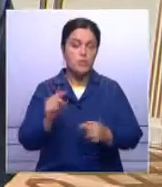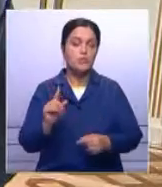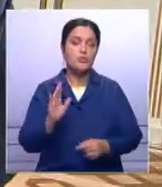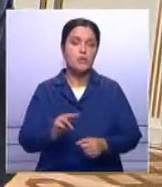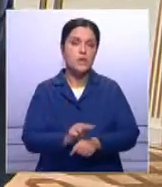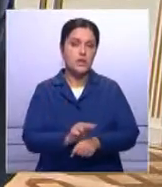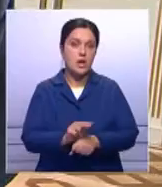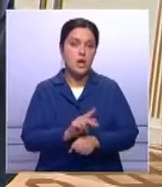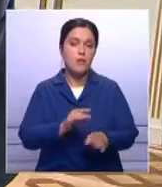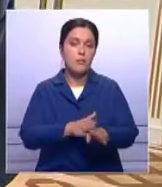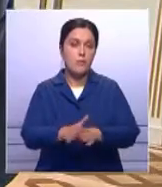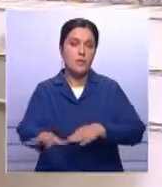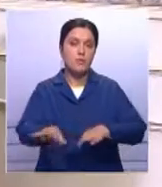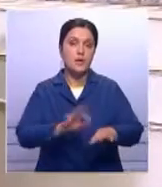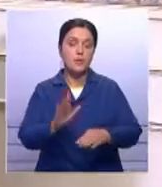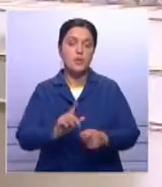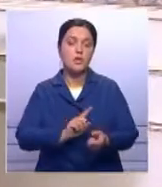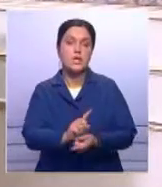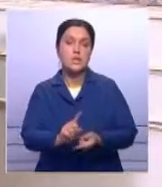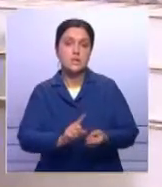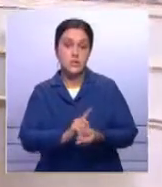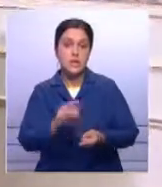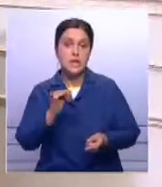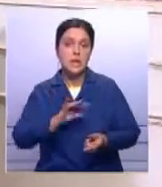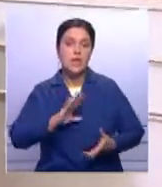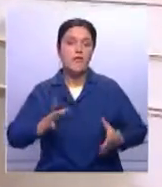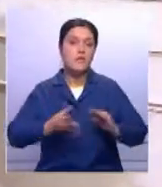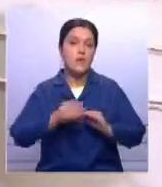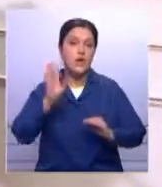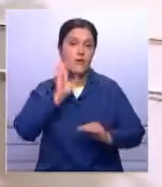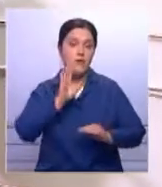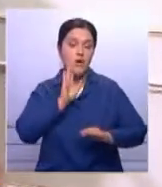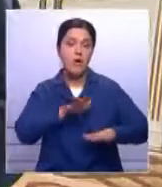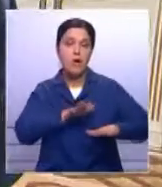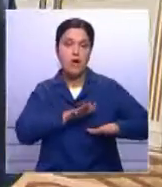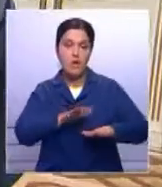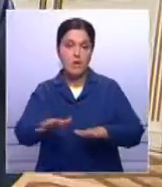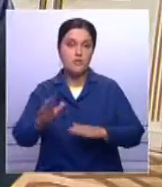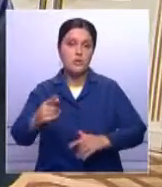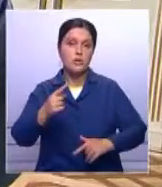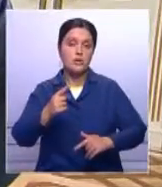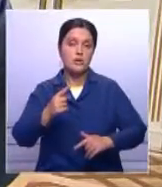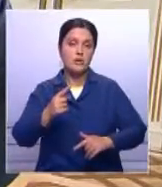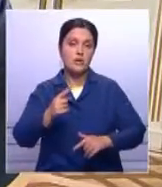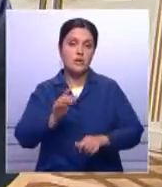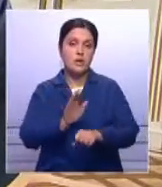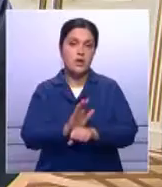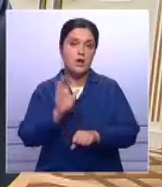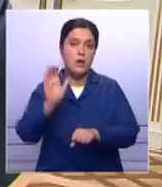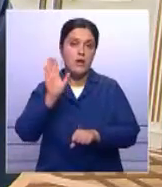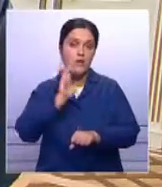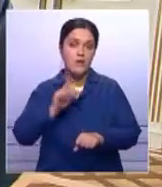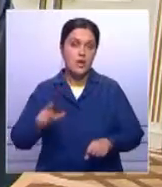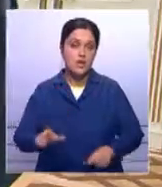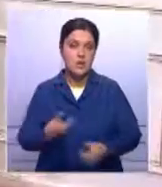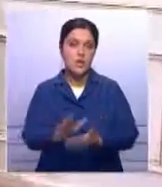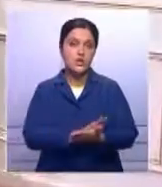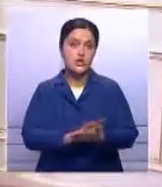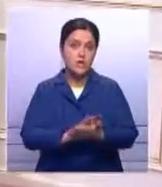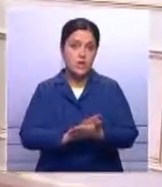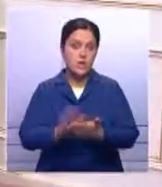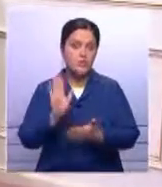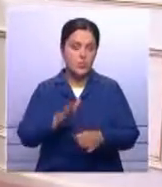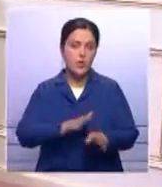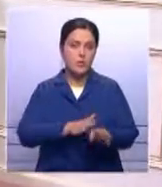будет завершен, кроме благоустройства. И все сточные воды теперь будут перерабатываться и скидываться в Ишим чистой воды. Сточные воды очищаются.